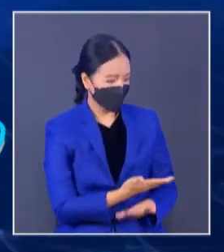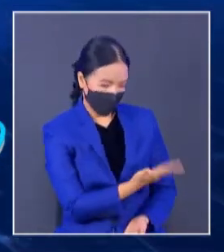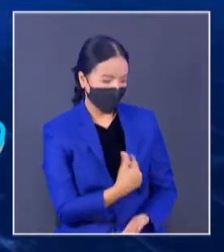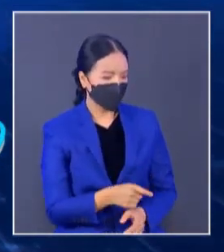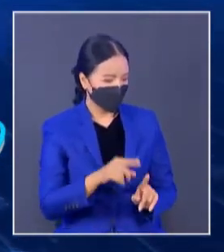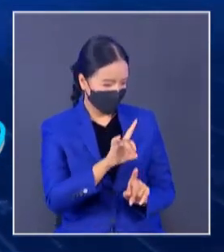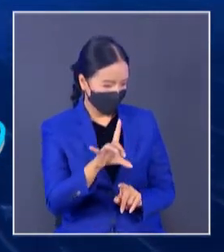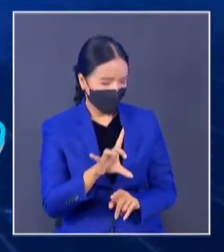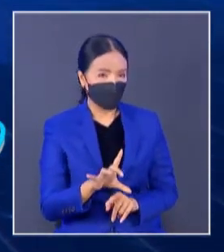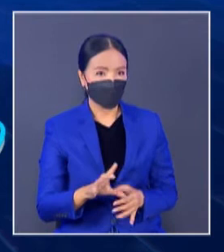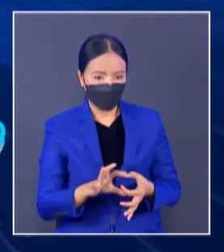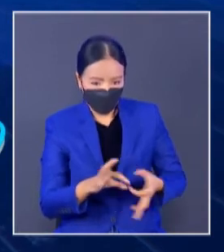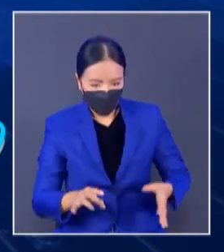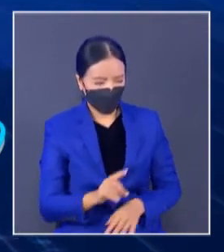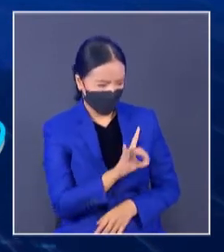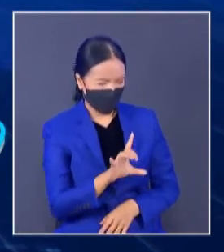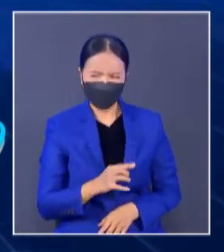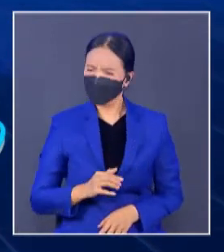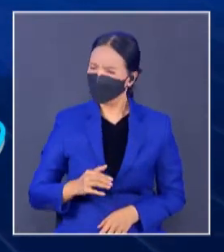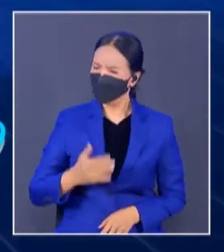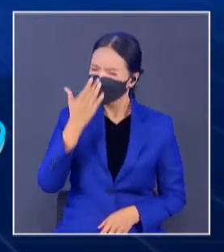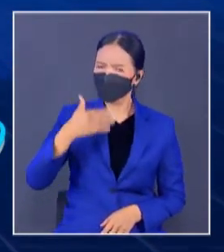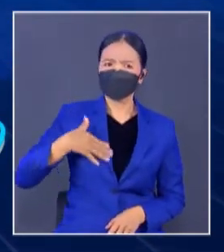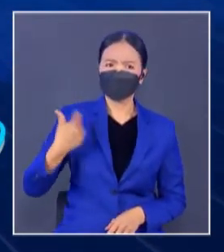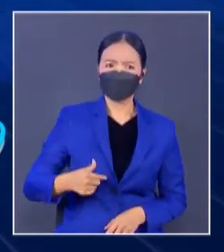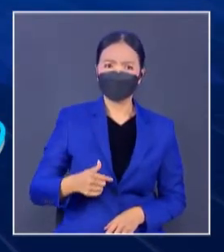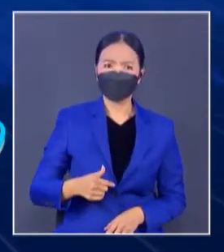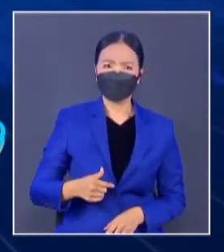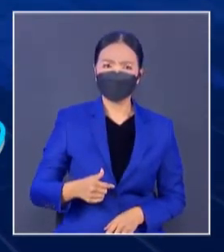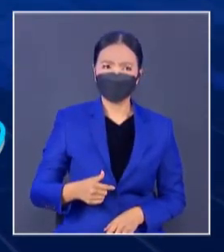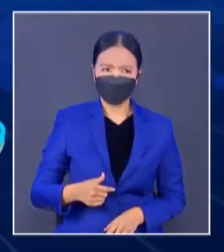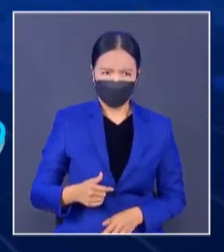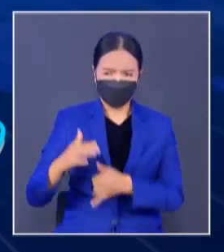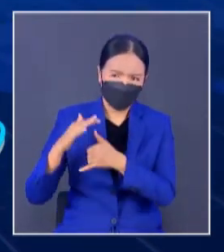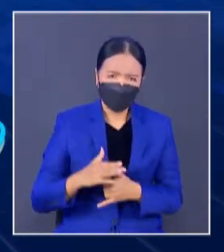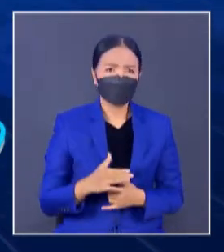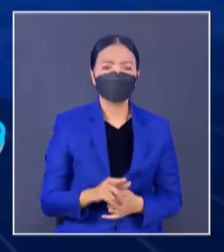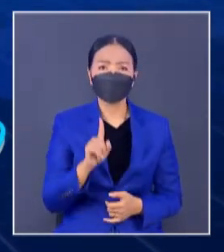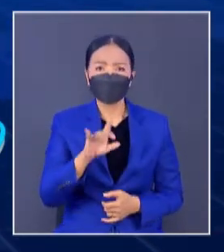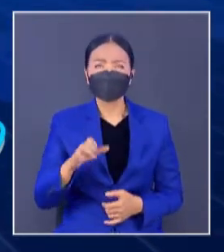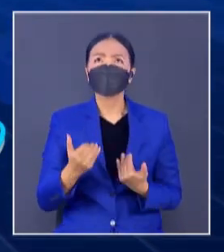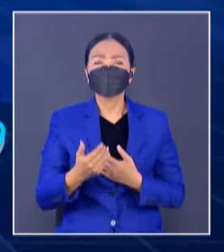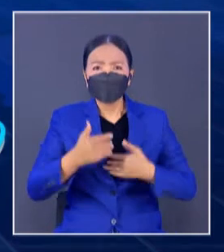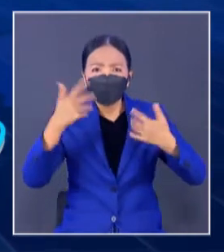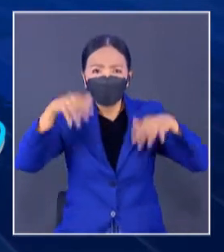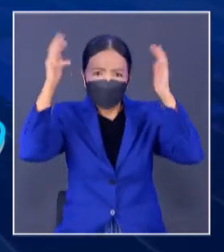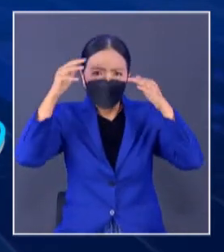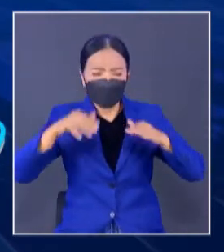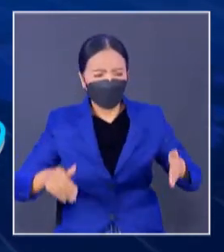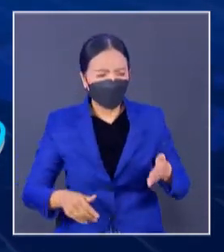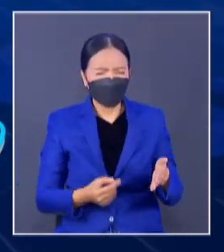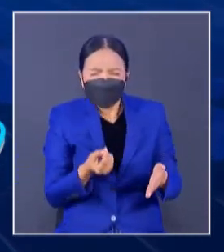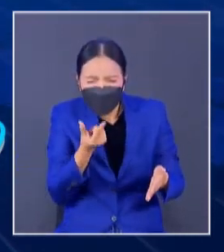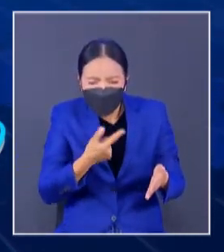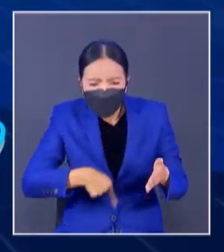ลดล็อกครับหนุ่มไรเดอร์รายนี้ก็ไม่พอใจมองว่าโอ้โหมันเป็นการเอาเปรียบกันในช่วงสถานการณ์แบบนี้